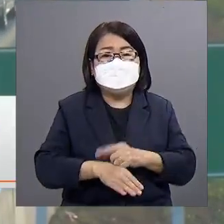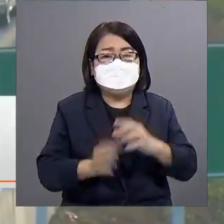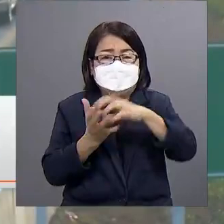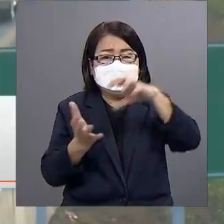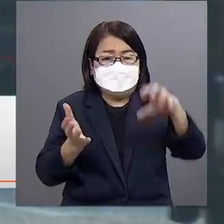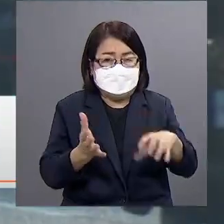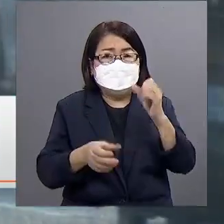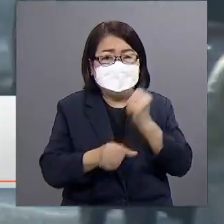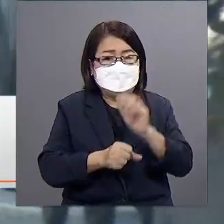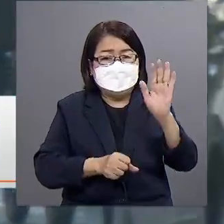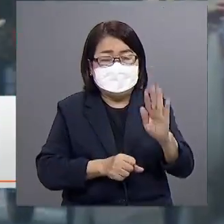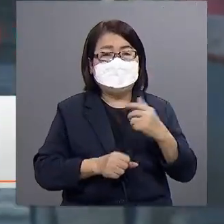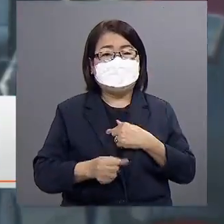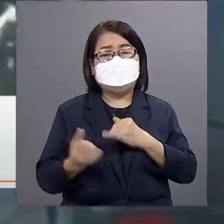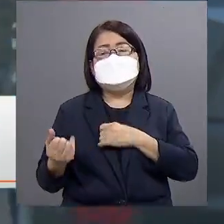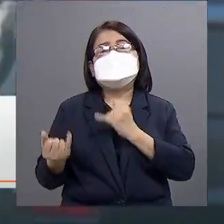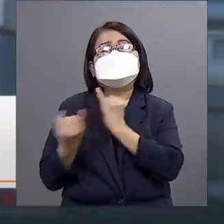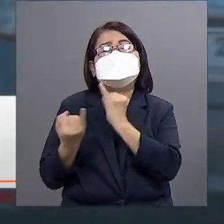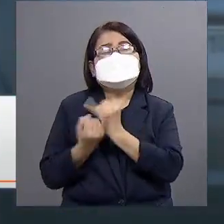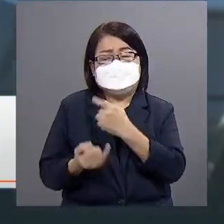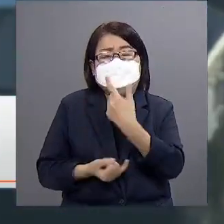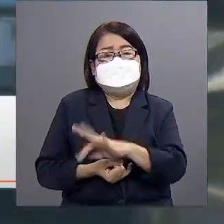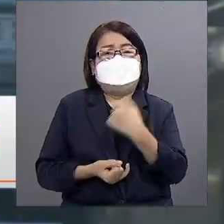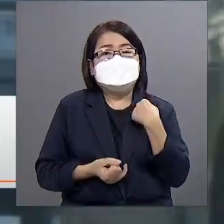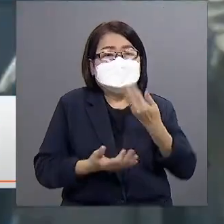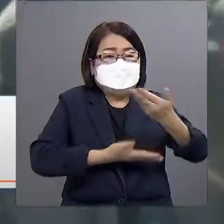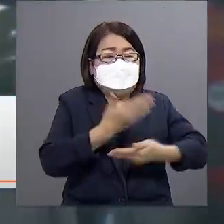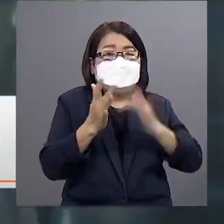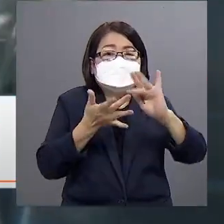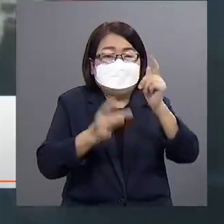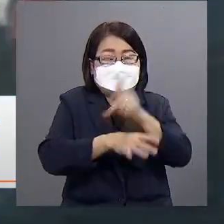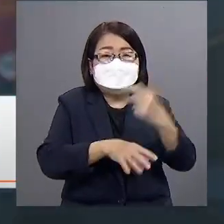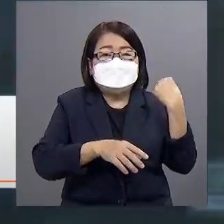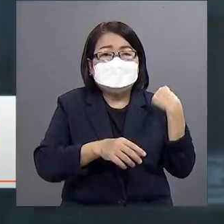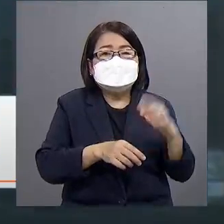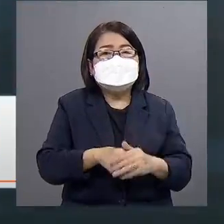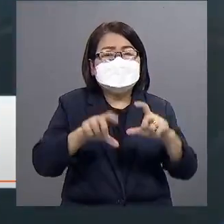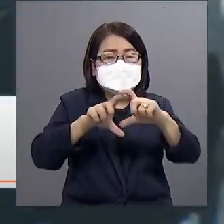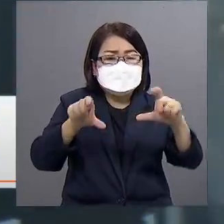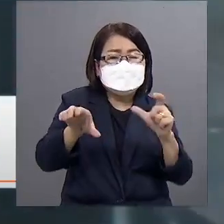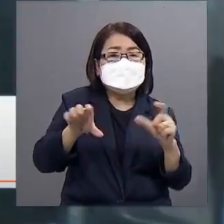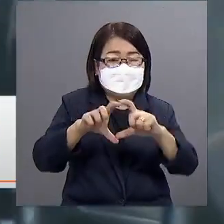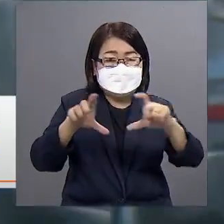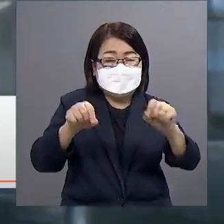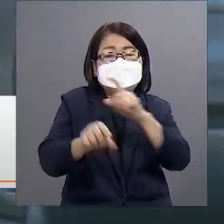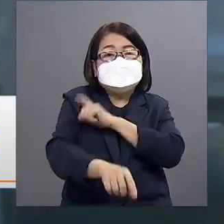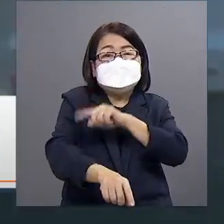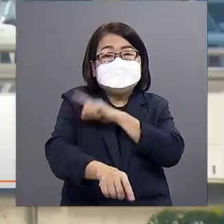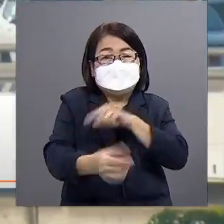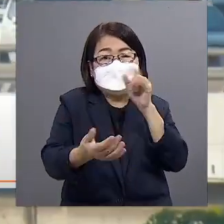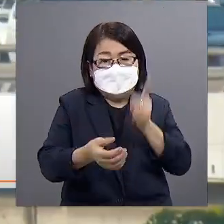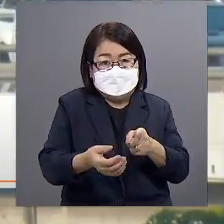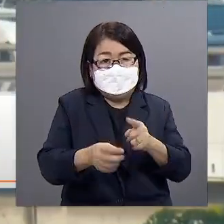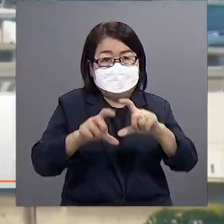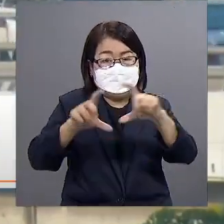ใกล้ตัวนะคือมันมีขายในอินเทอร์เน็ตมันเป็นแค่ป้ายครอบ ครับ คือป้ายทะเบียนสีขาวเนี่ยที่ถูกต้องที่ขนส่งออกให้เนี่ยมันมีแ